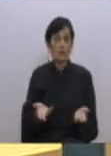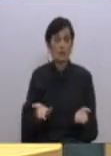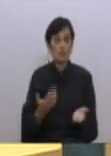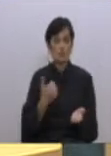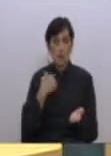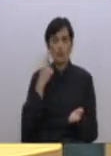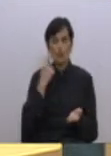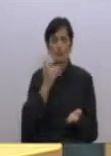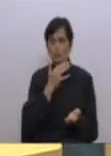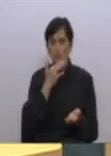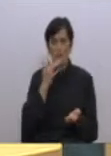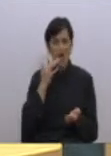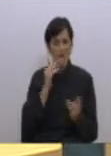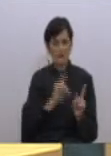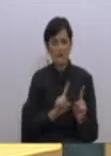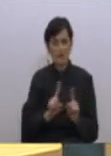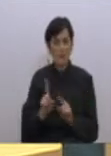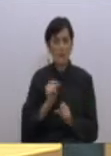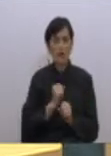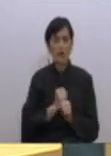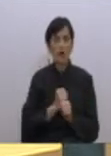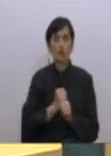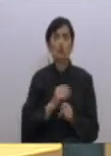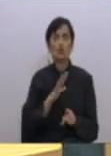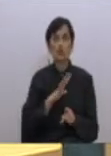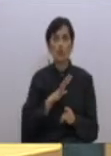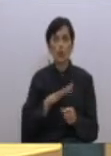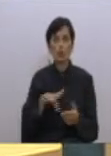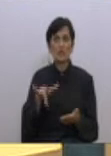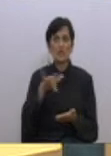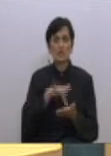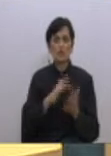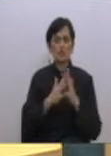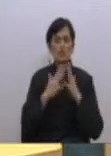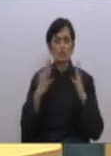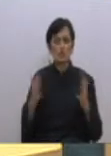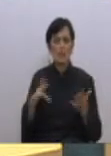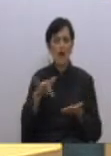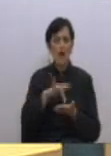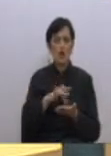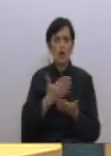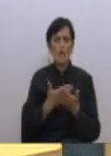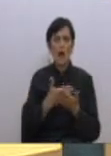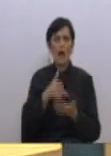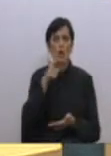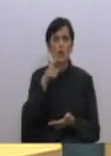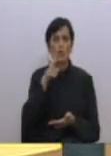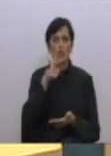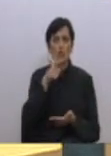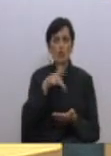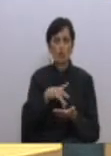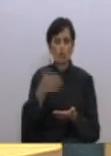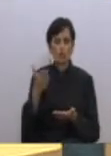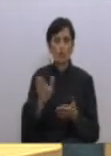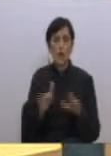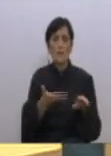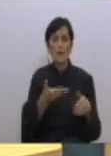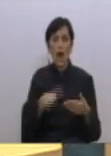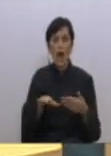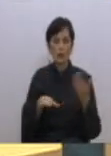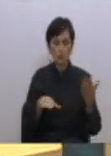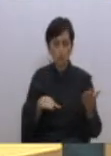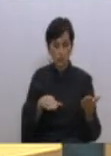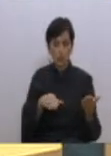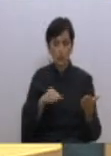nu, nu, nu, nu, nu, nu, nu, nu, nu, nu, nu, nu, nu, nu, nu, nu, nu, nu, nu,